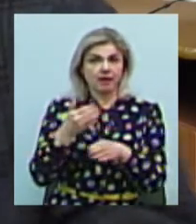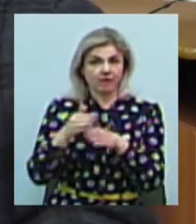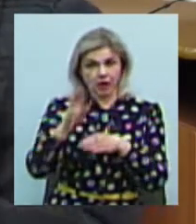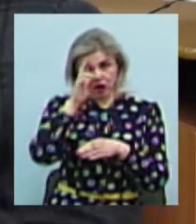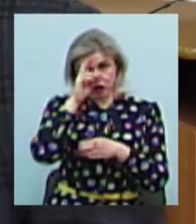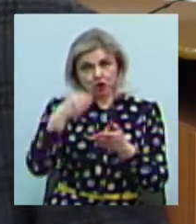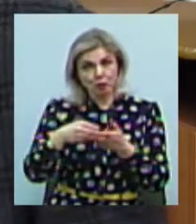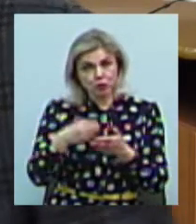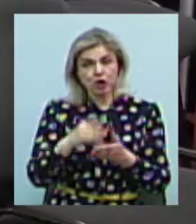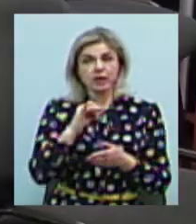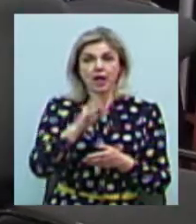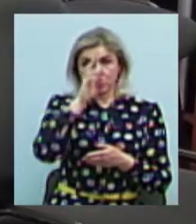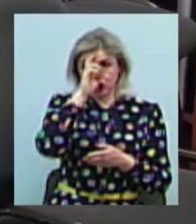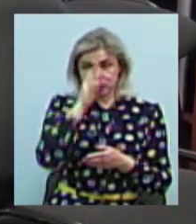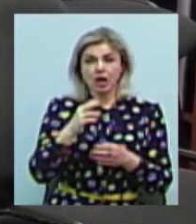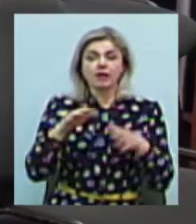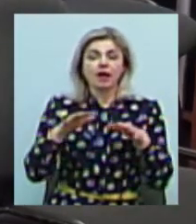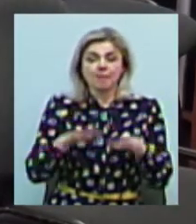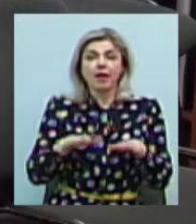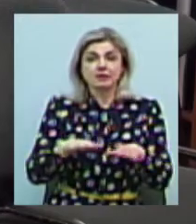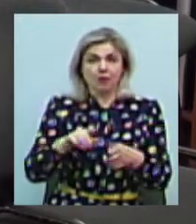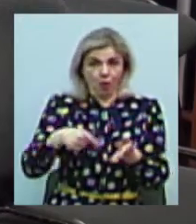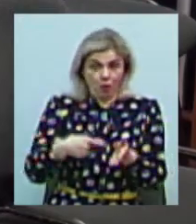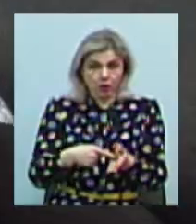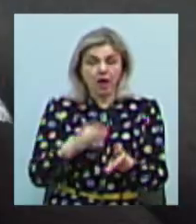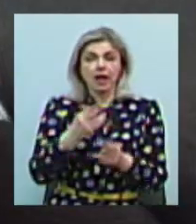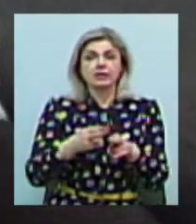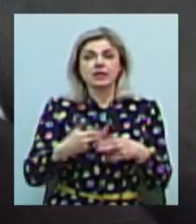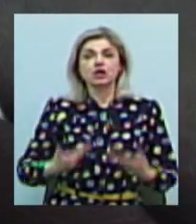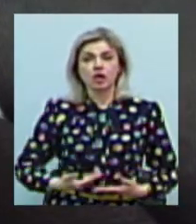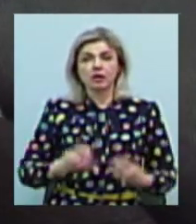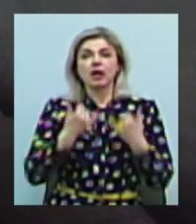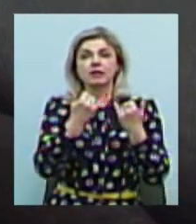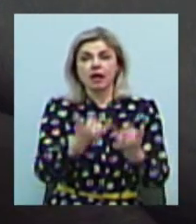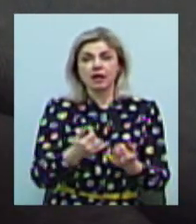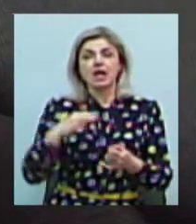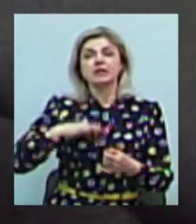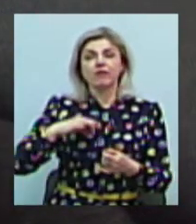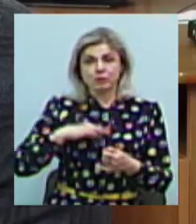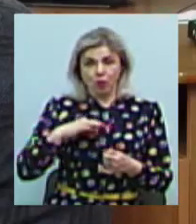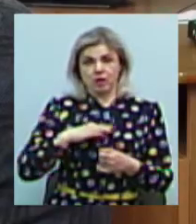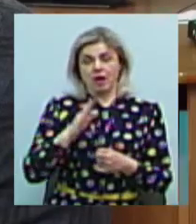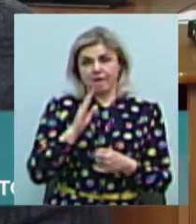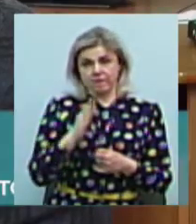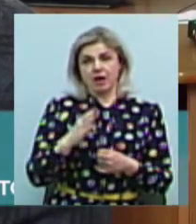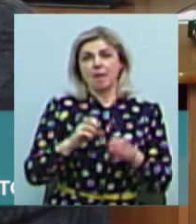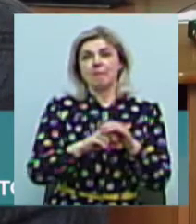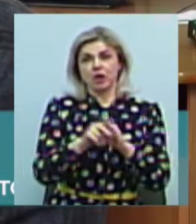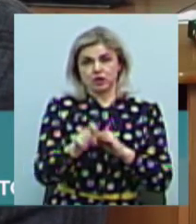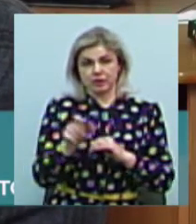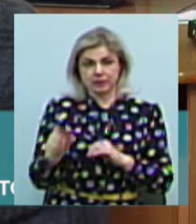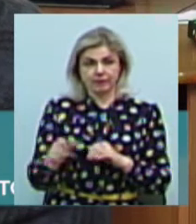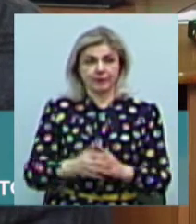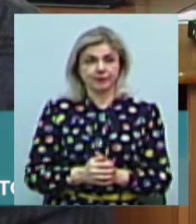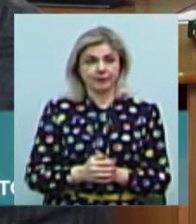державного бюджету і з бюджету відповідного населеного пункту. Це житло надається в користування вимушеним переселенцям. Договір